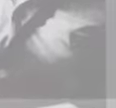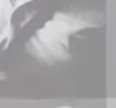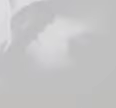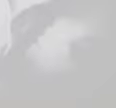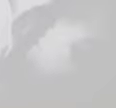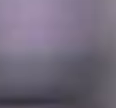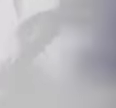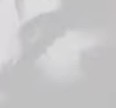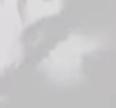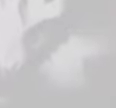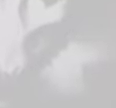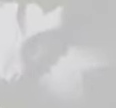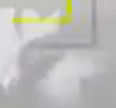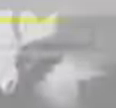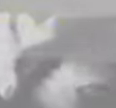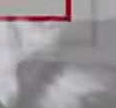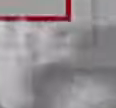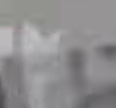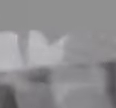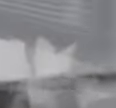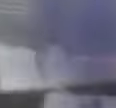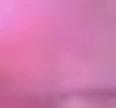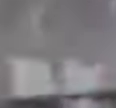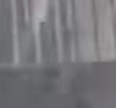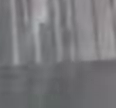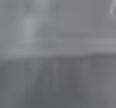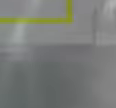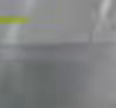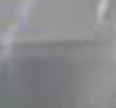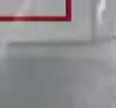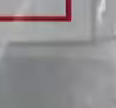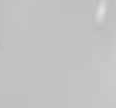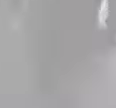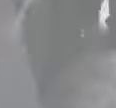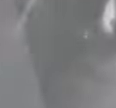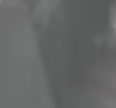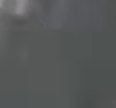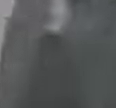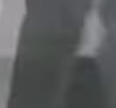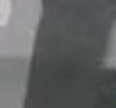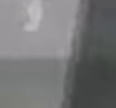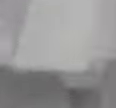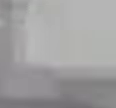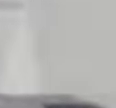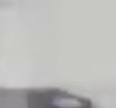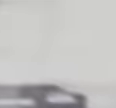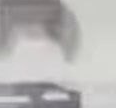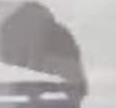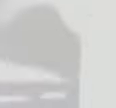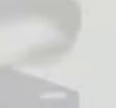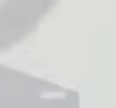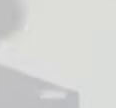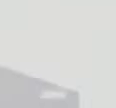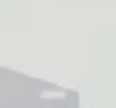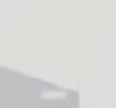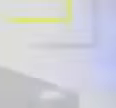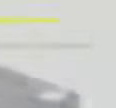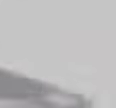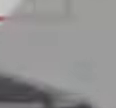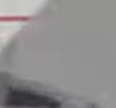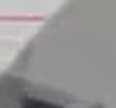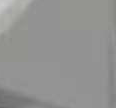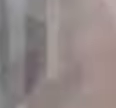kepada anak cucu kita. Hari inilah detiknya kita mencorak sebuah negara yang stabil, aman dan